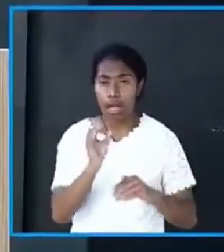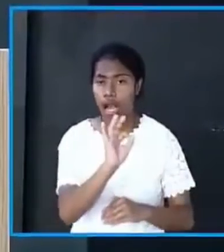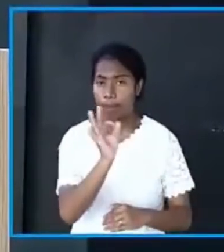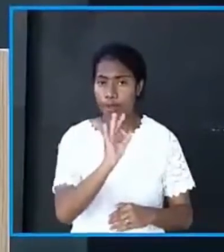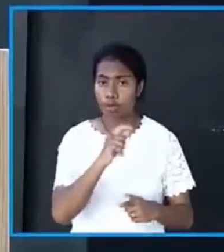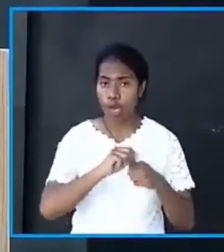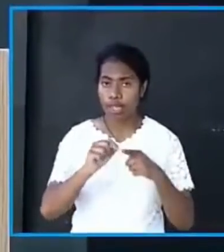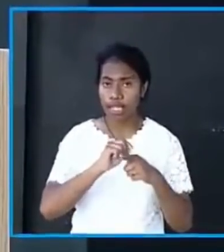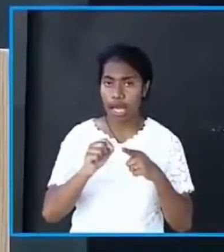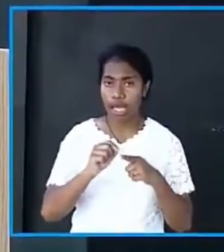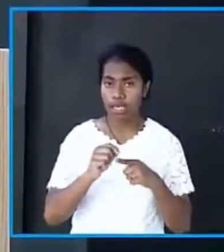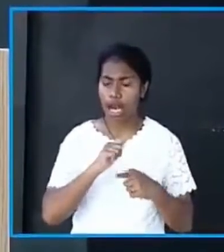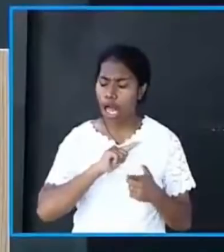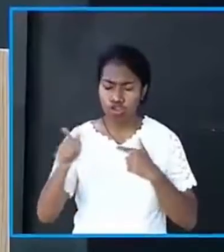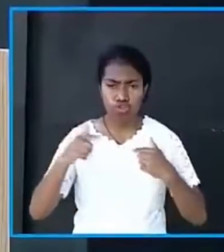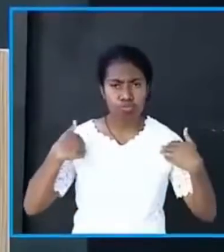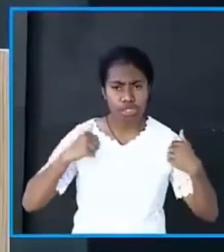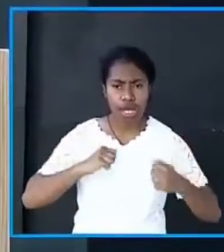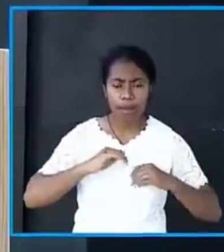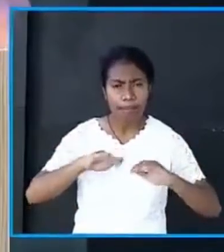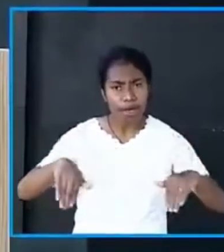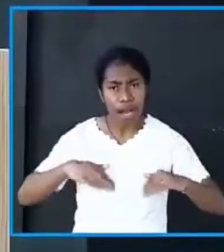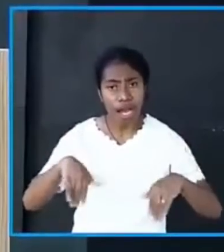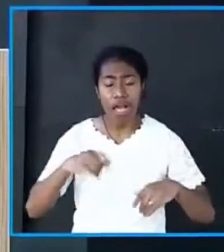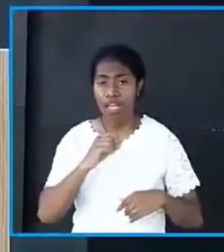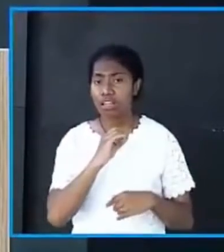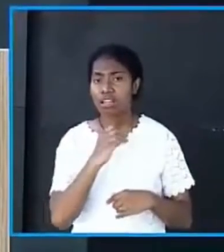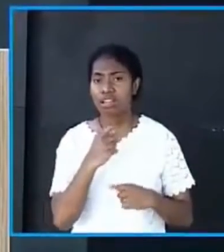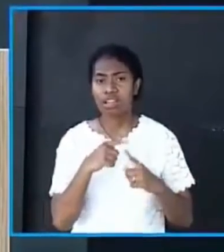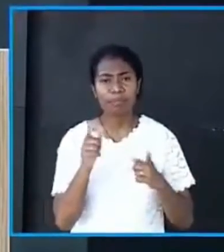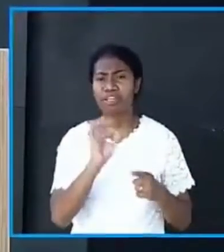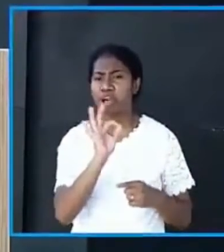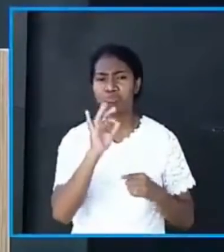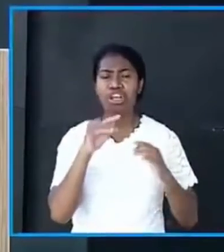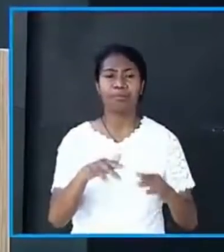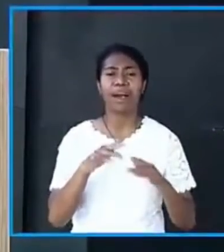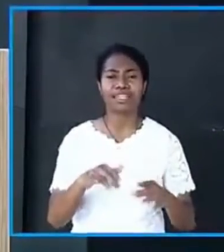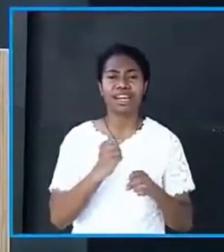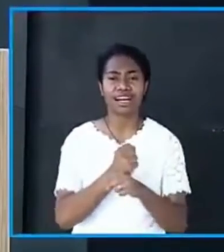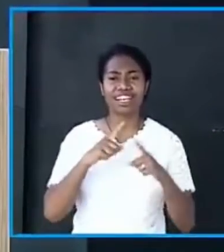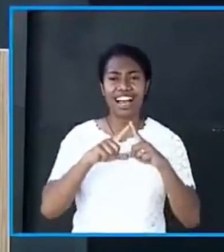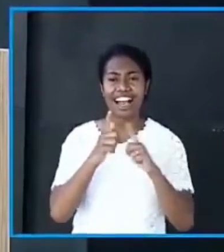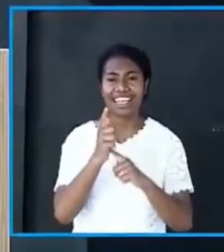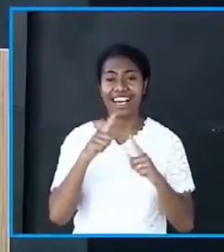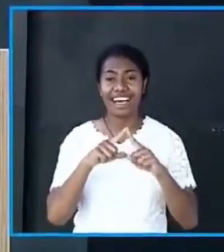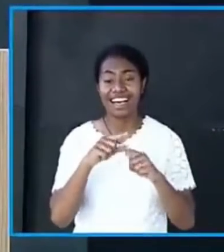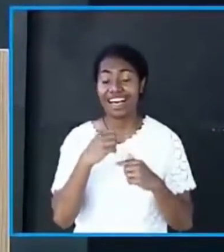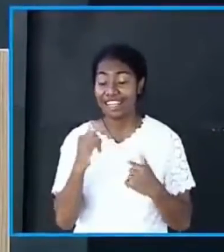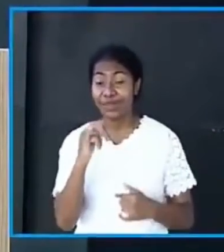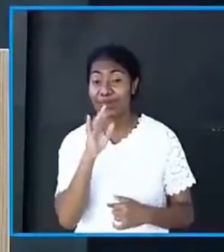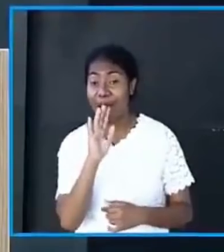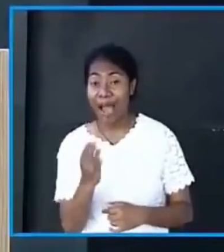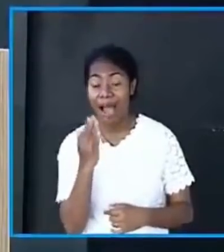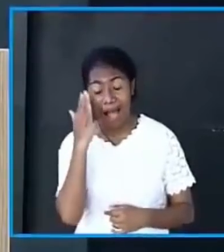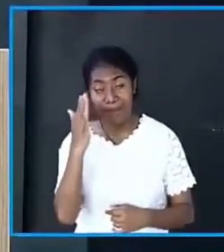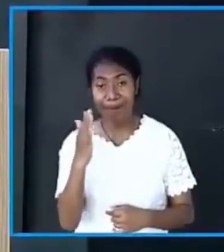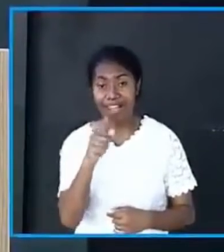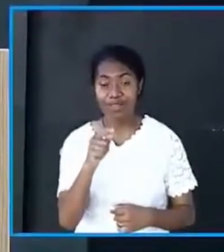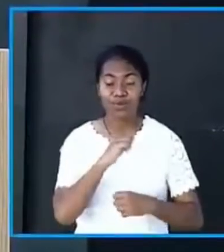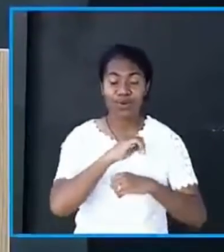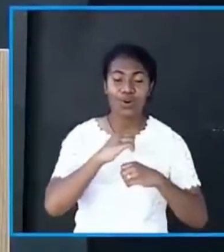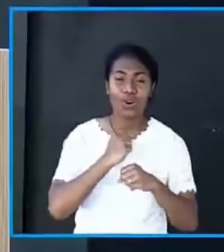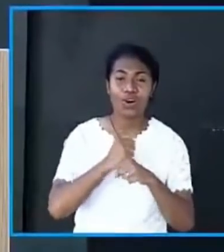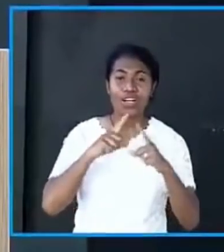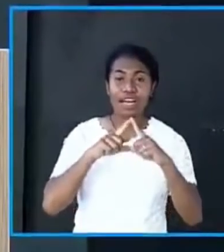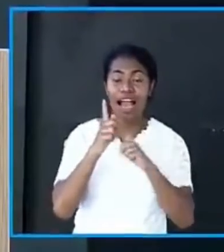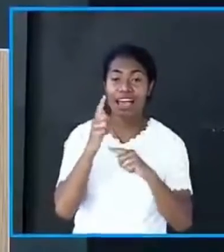tapi kita bisa kembangkan kemampuan dari lahir sampai mati 1 gaya-gaya katak Hai tapi manusia bisa kembangkan